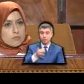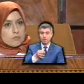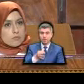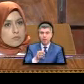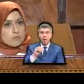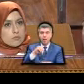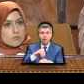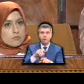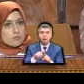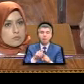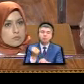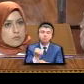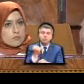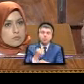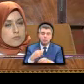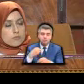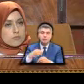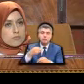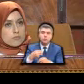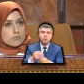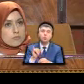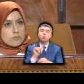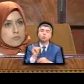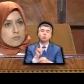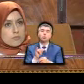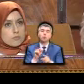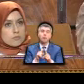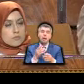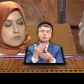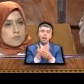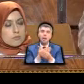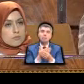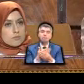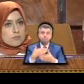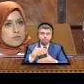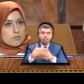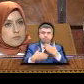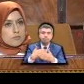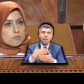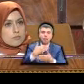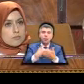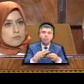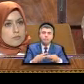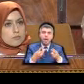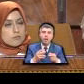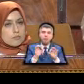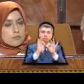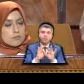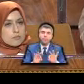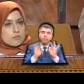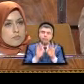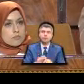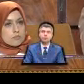من تأخير، فما هي المراحل التي لم تكتمل بعد من أجل هذا الإصدار؟ أيضا توضيح